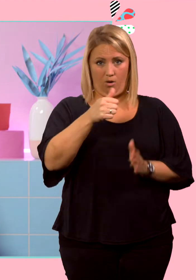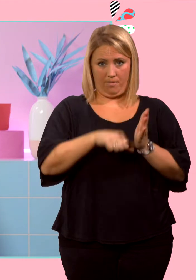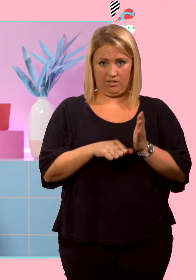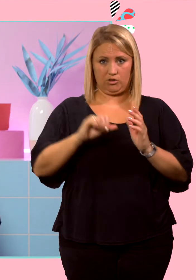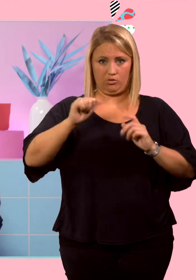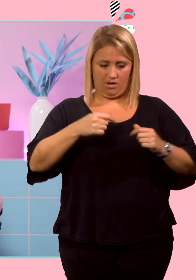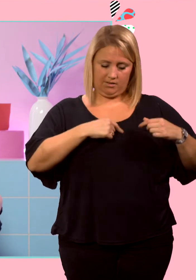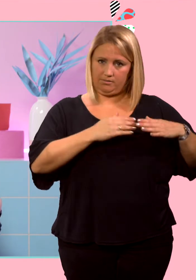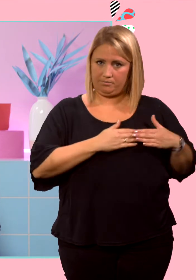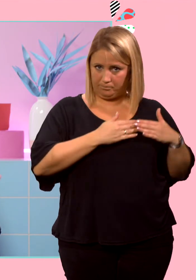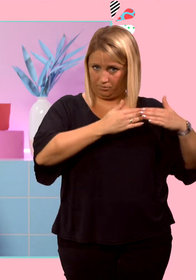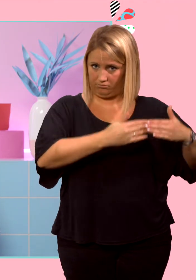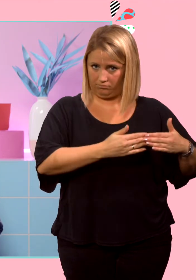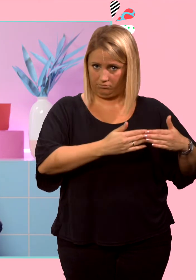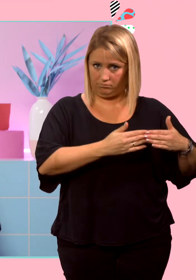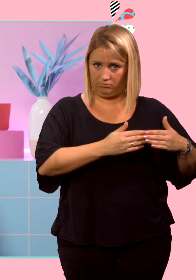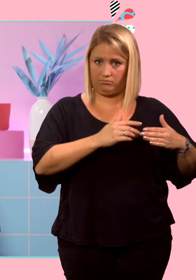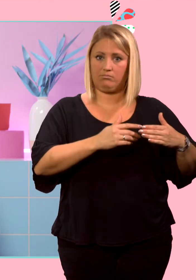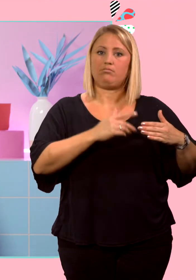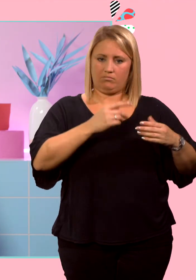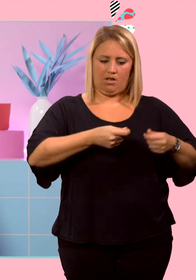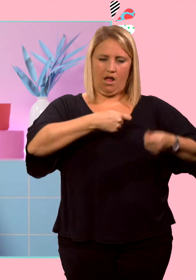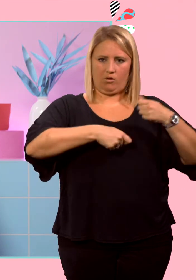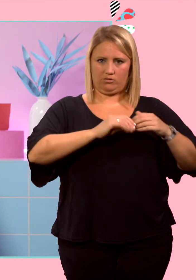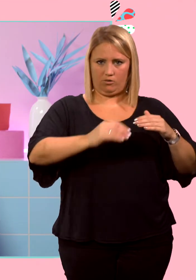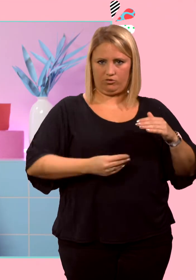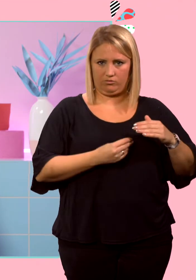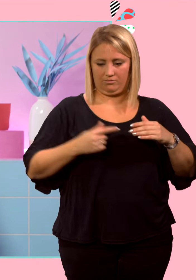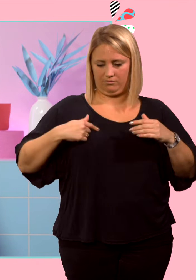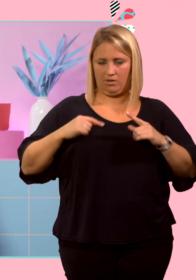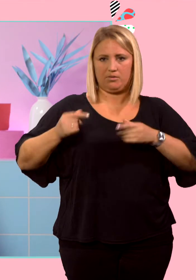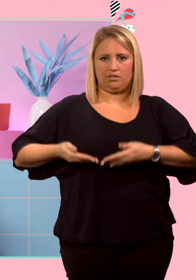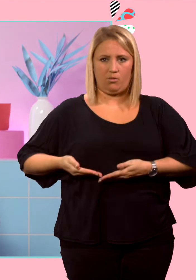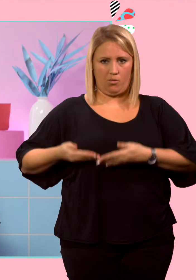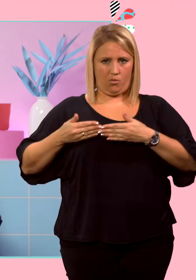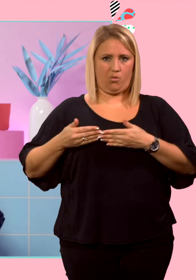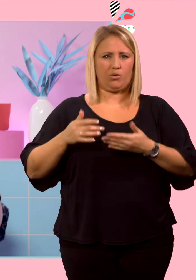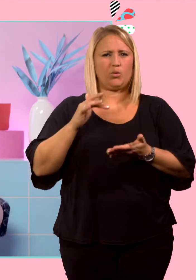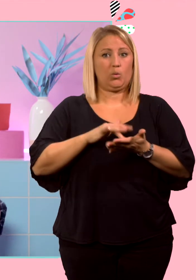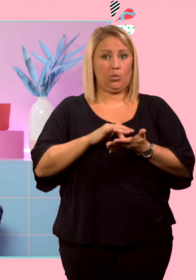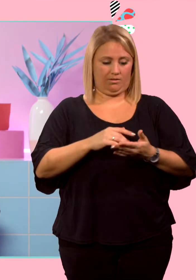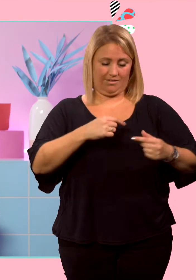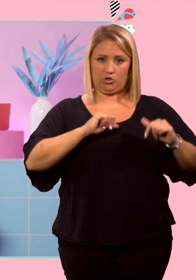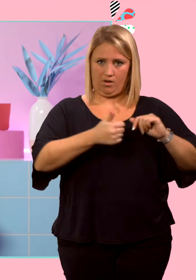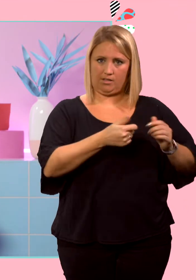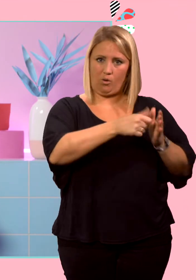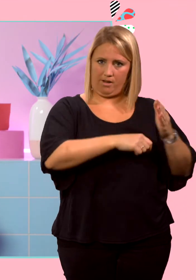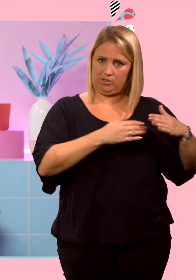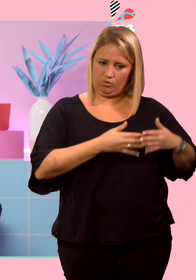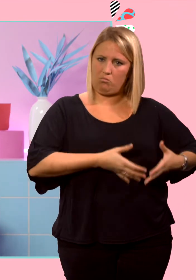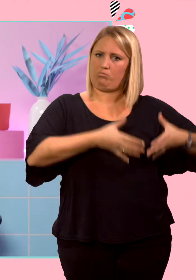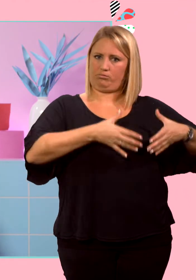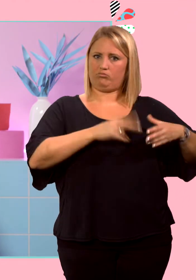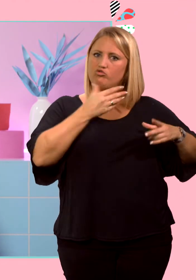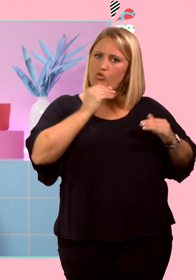einem Expander, der die Brust vergrößert hat, und dann wurde das Implantat ausgetauscht und die andere Brust wurde angehoben, weil diese Brust natürlich dann gestanden hat, wie